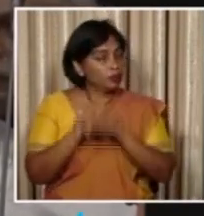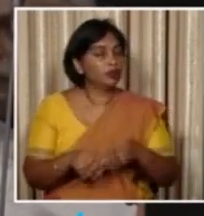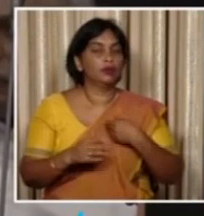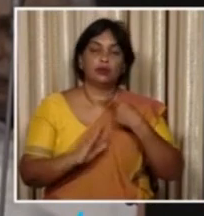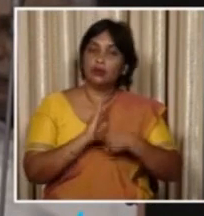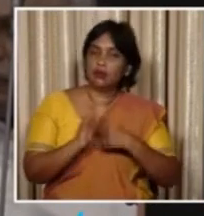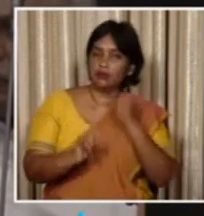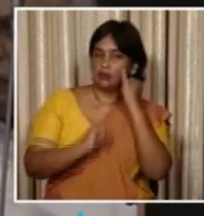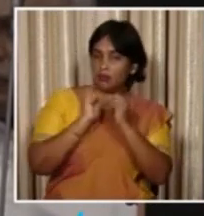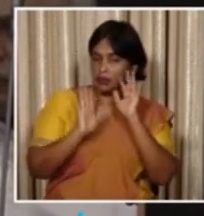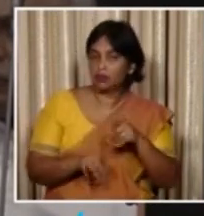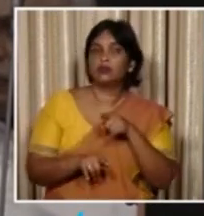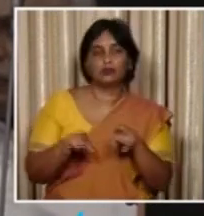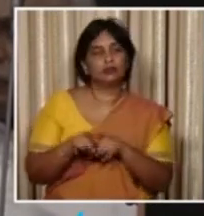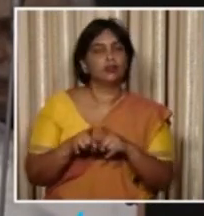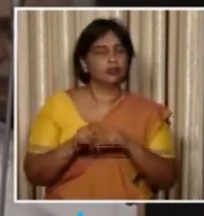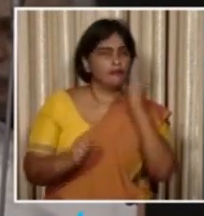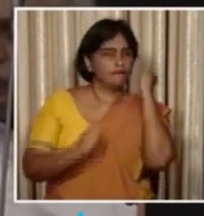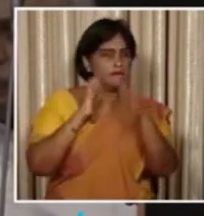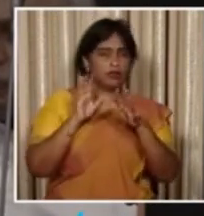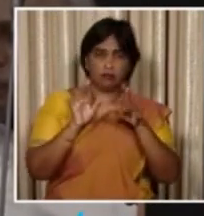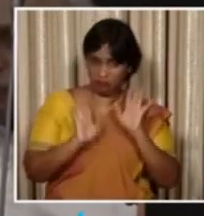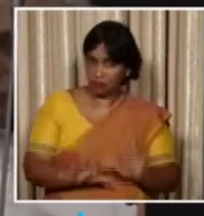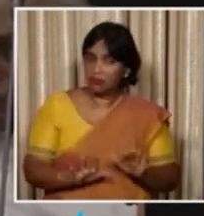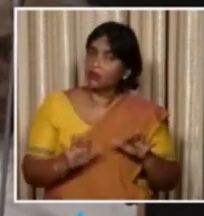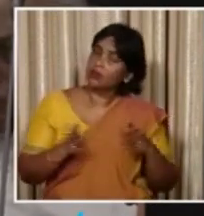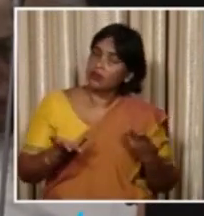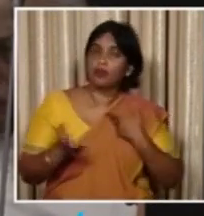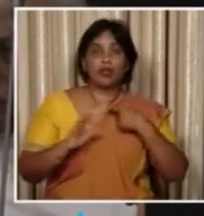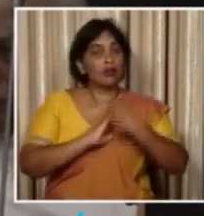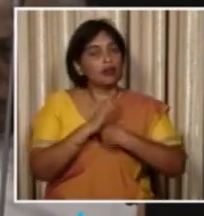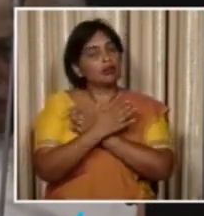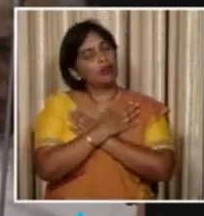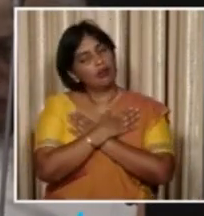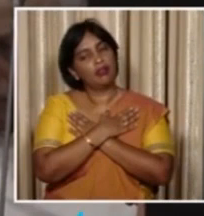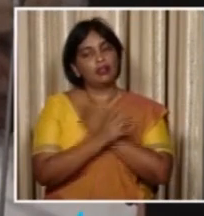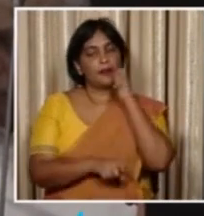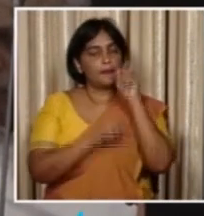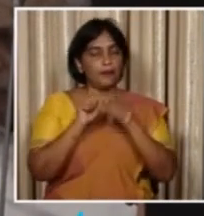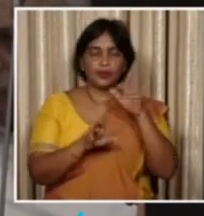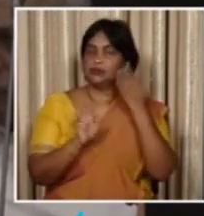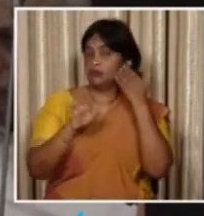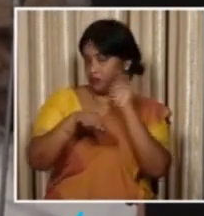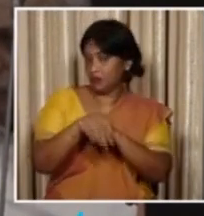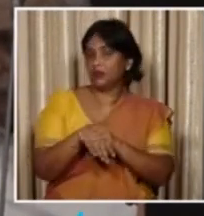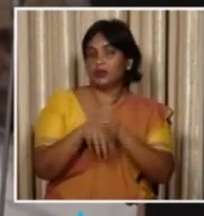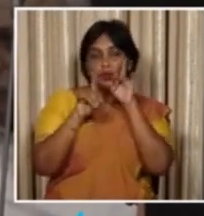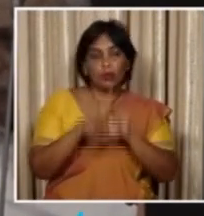රටට ද්‍රෝහිකම් කළ අය ලෙස හංවඩු ගසා ගන්නවද, නැතිනම් රටට ආදරය කළ පිරිසක් ලෙස හඳුන්වා ගන්නවද?